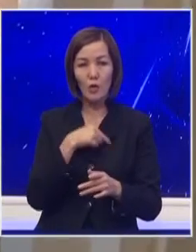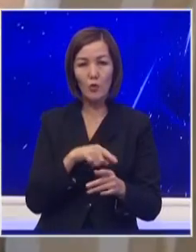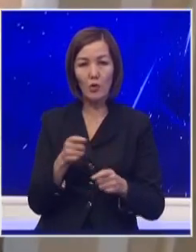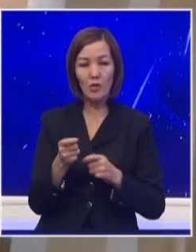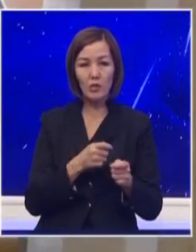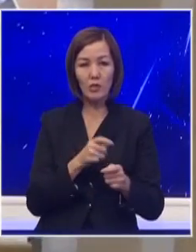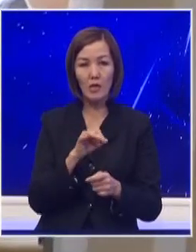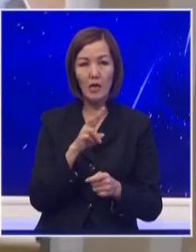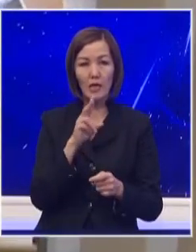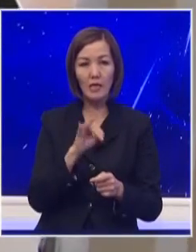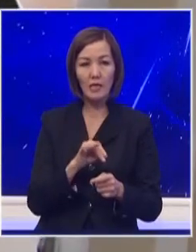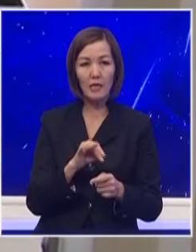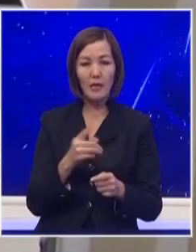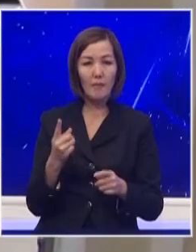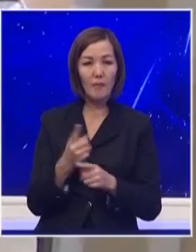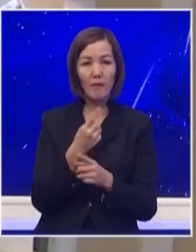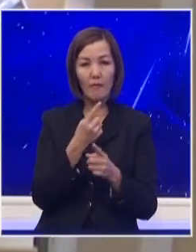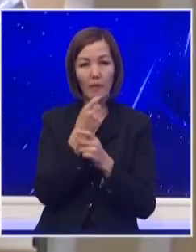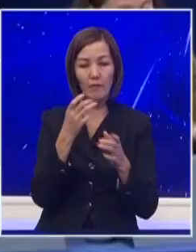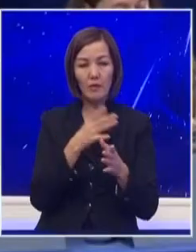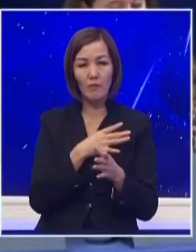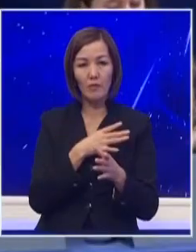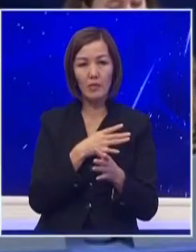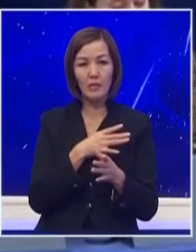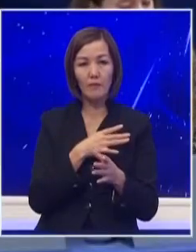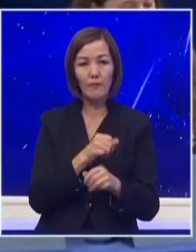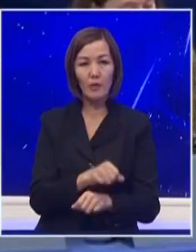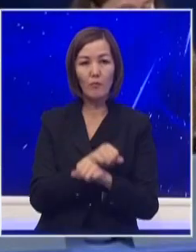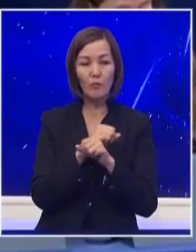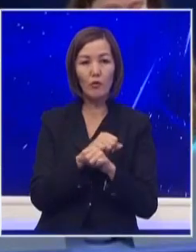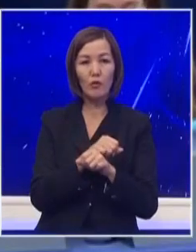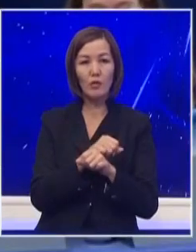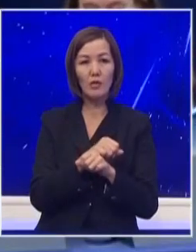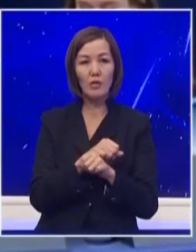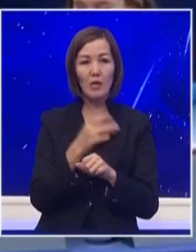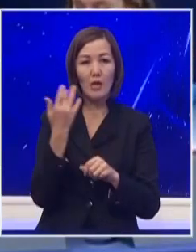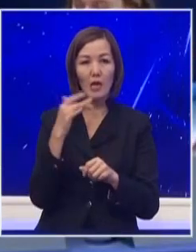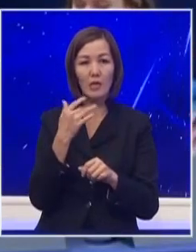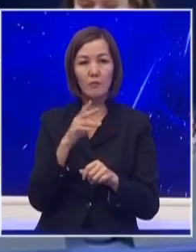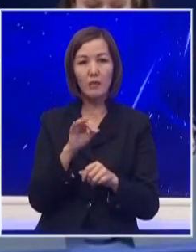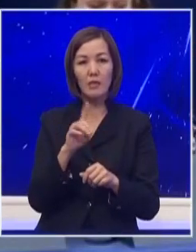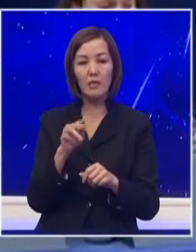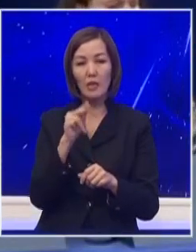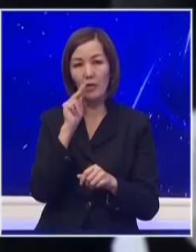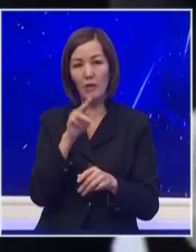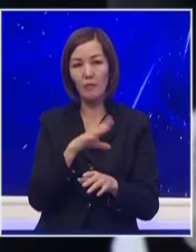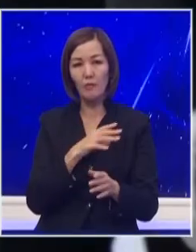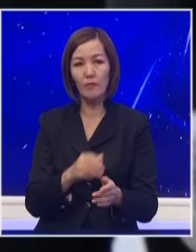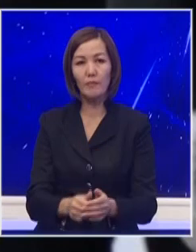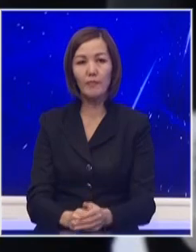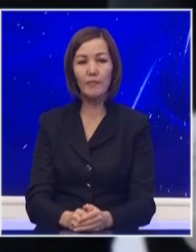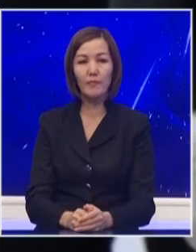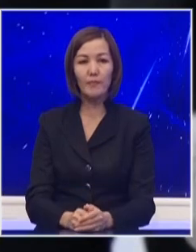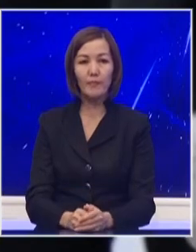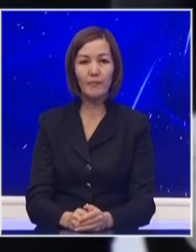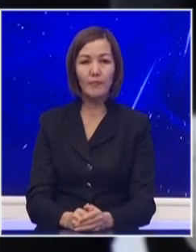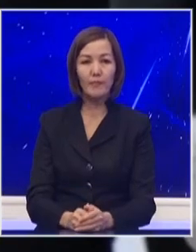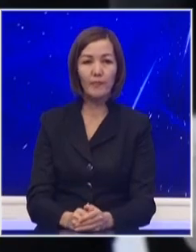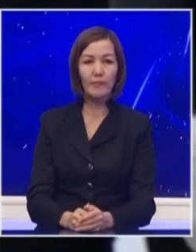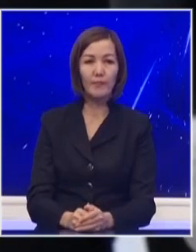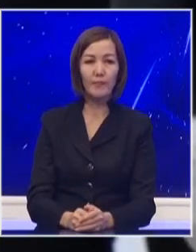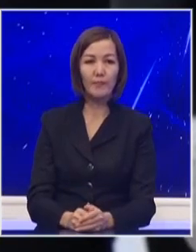1200 құдық кеуіп кеткен. Бұл былтырмен салыстырғанда шамамен 60%-ға көп. Әсіресе жемістер, көкөністер мен жаңғақтар экспорттаушы Сан-Хоакин